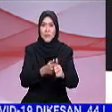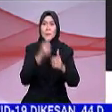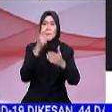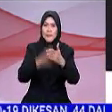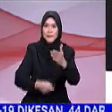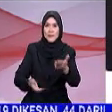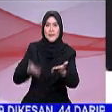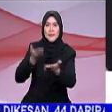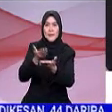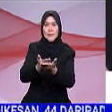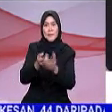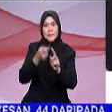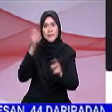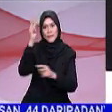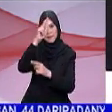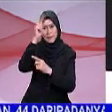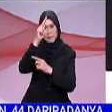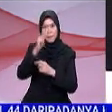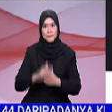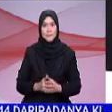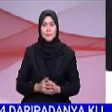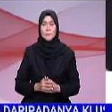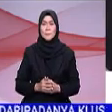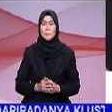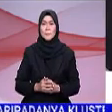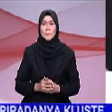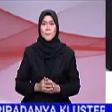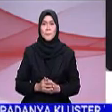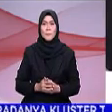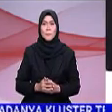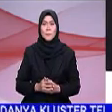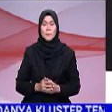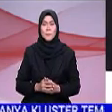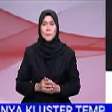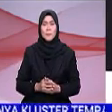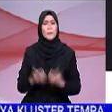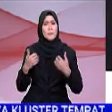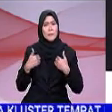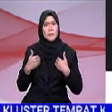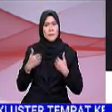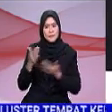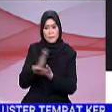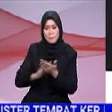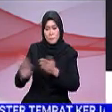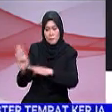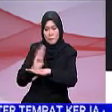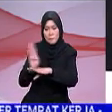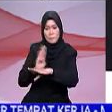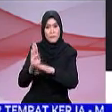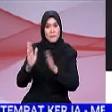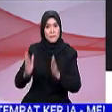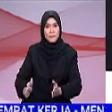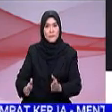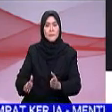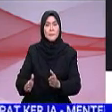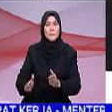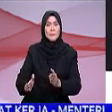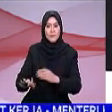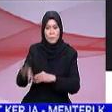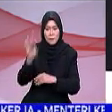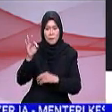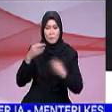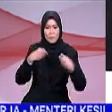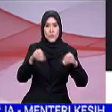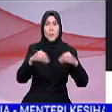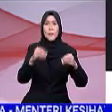telah disyorkan oleh pihak kerajaan. Yang mana ada juga peniaga-peniaga yang kita dapati